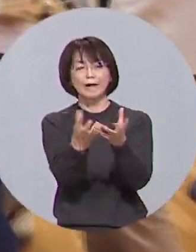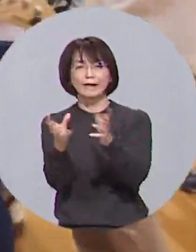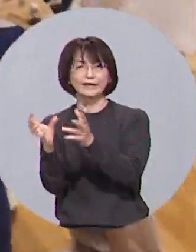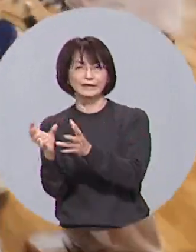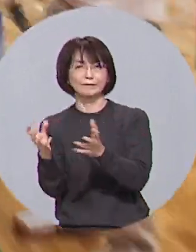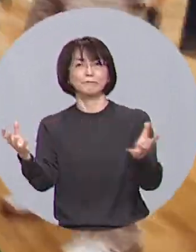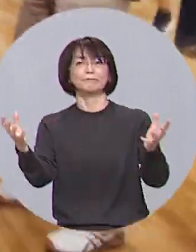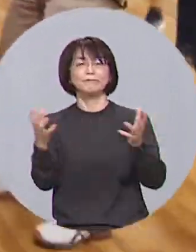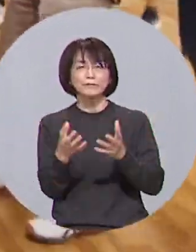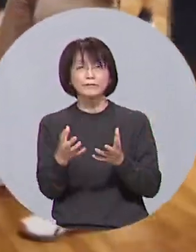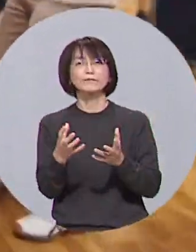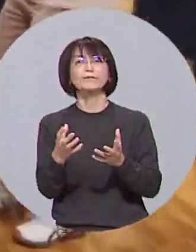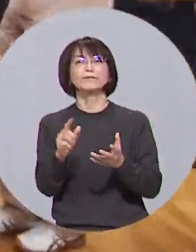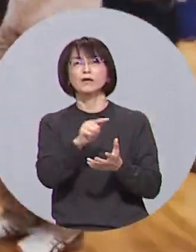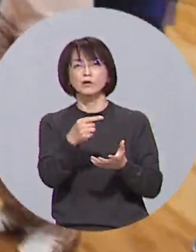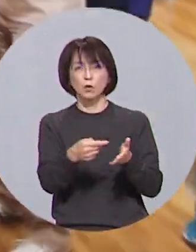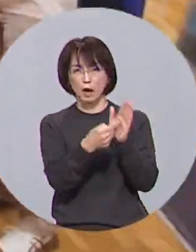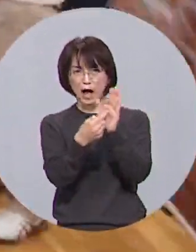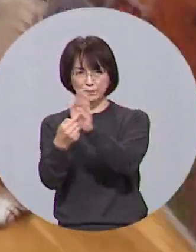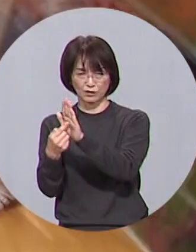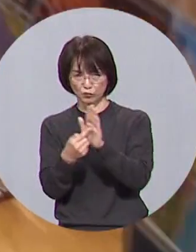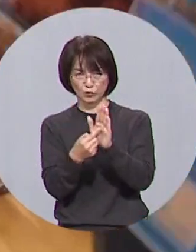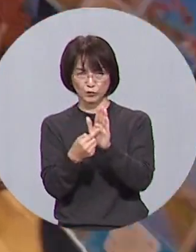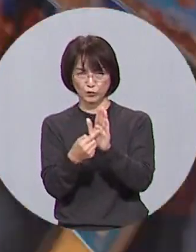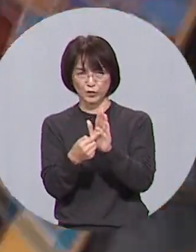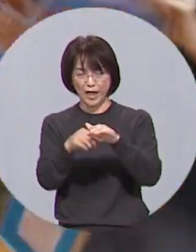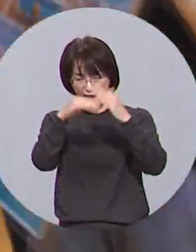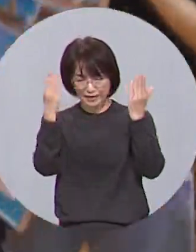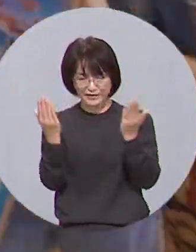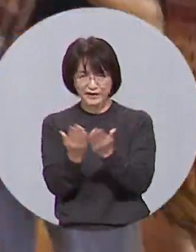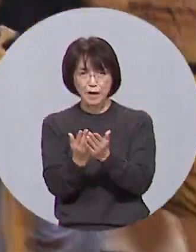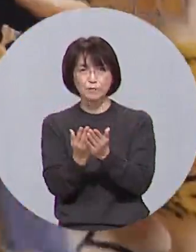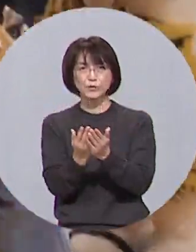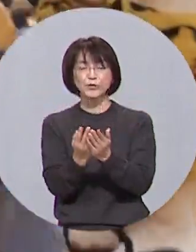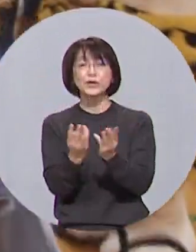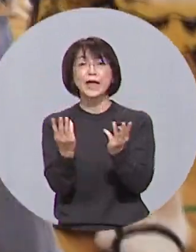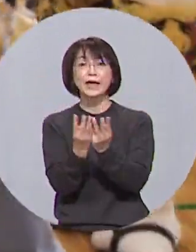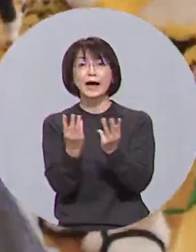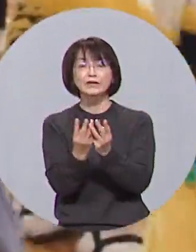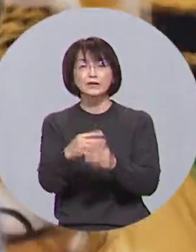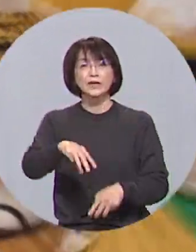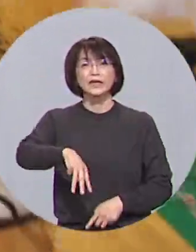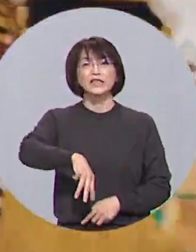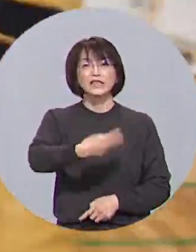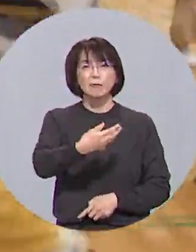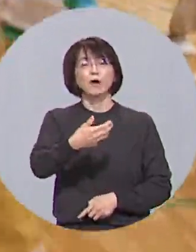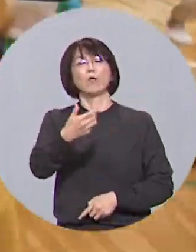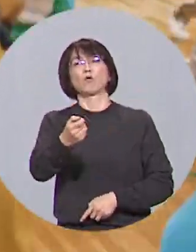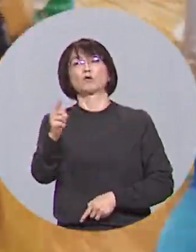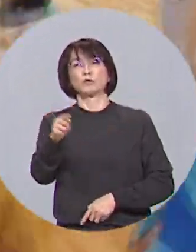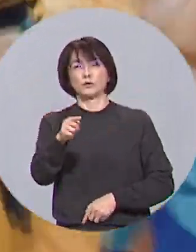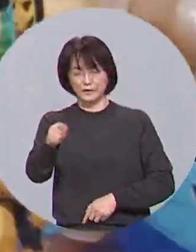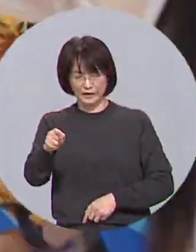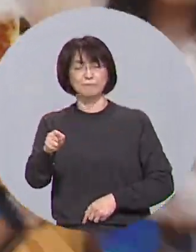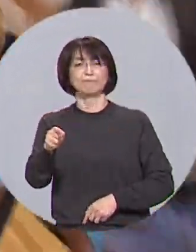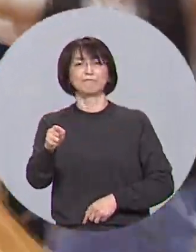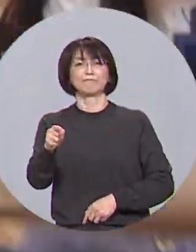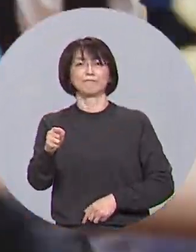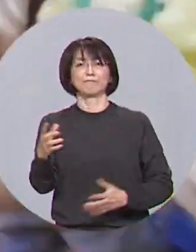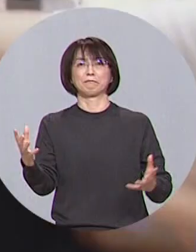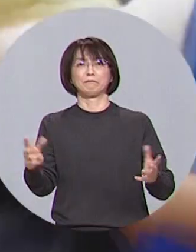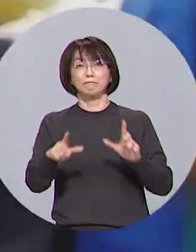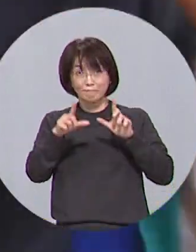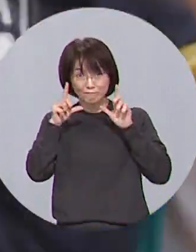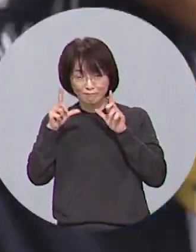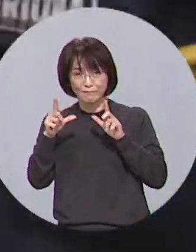をこうアピールしてくれてるんですけど、なんと総勢350人が出演したと、でこれがワンシーンワンカット